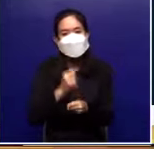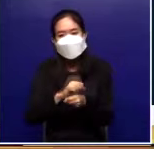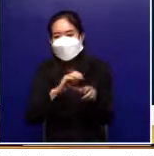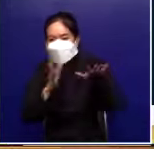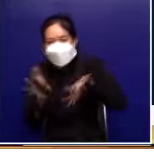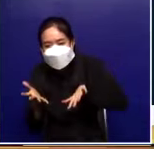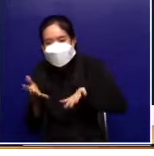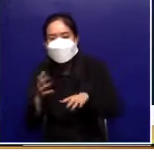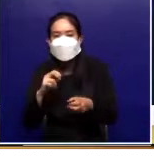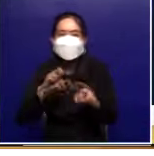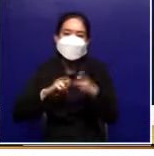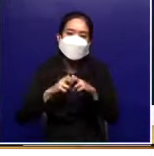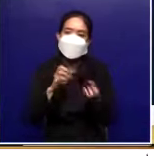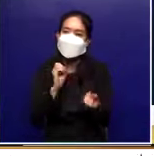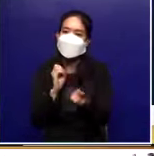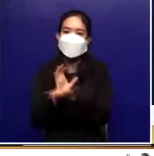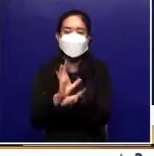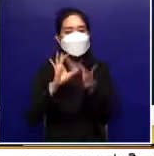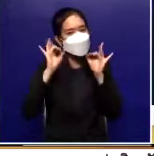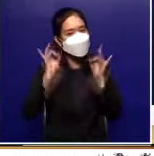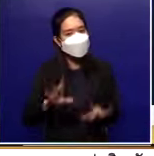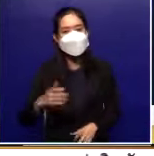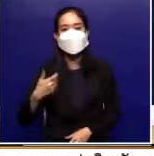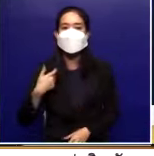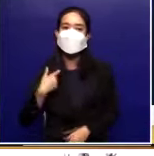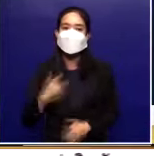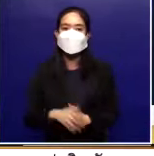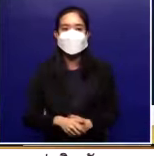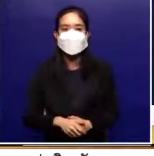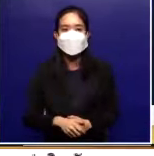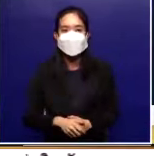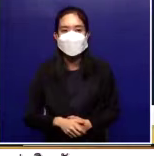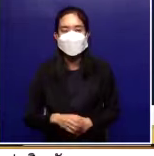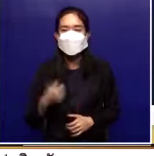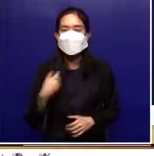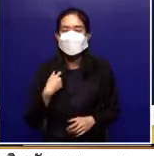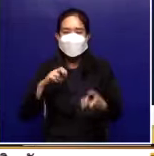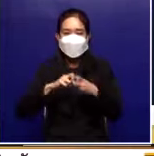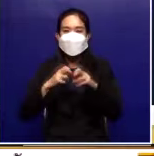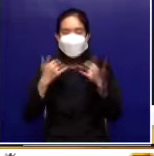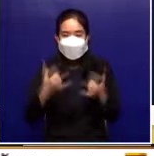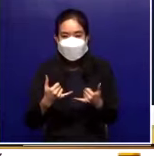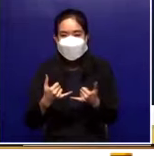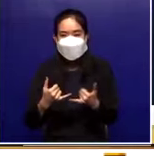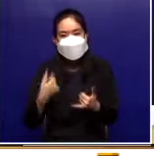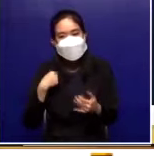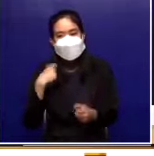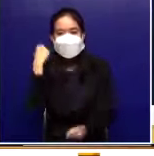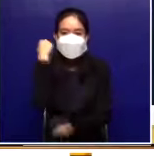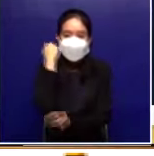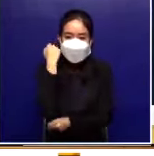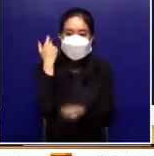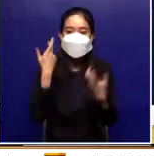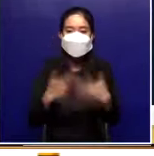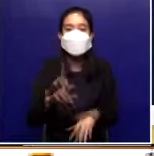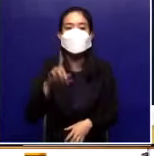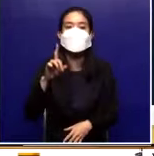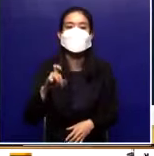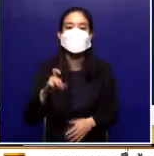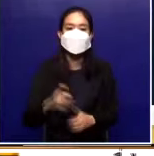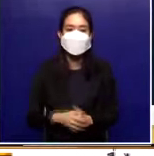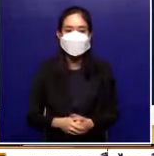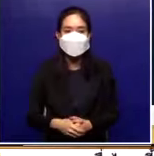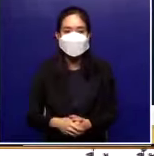ครับเพราะมีแต่จะจบเจ๊งจนตายเหตุผลที่รัฐพร